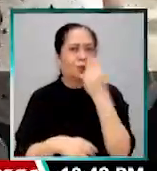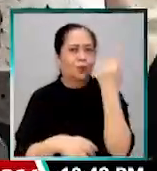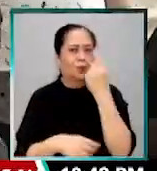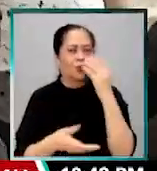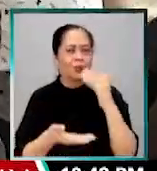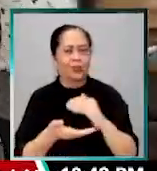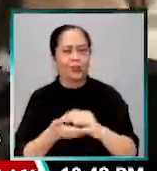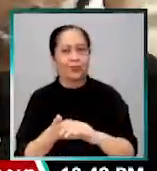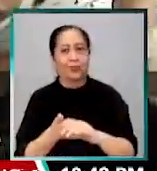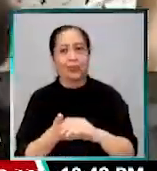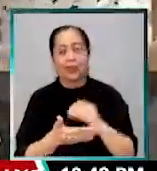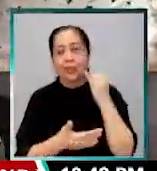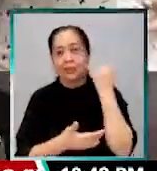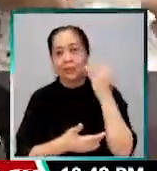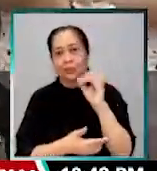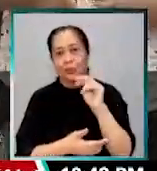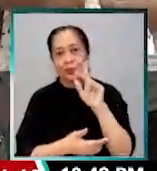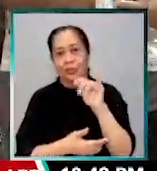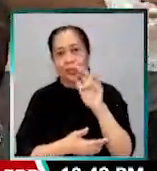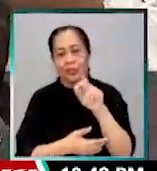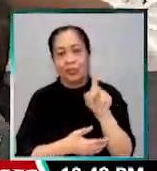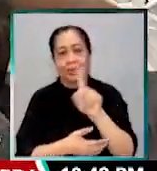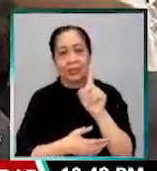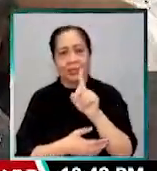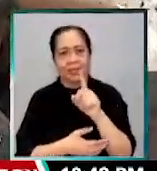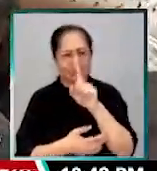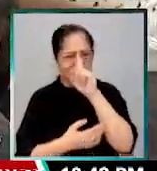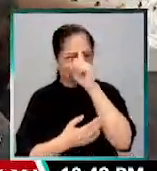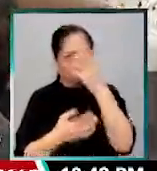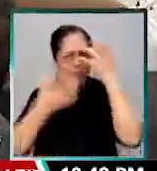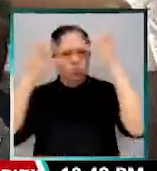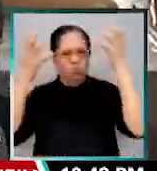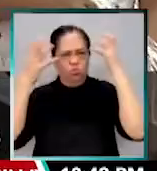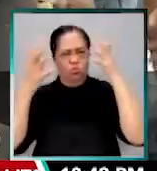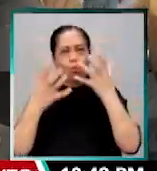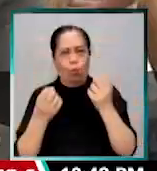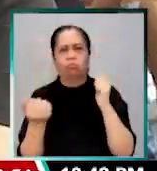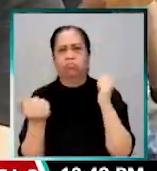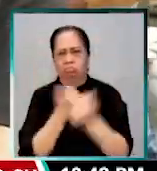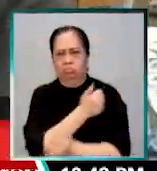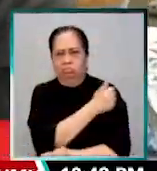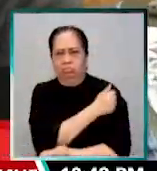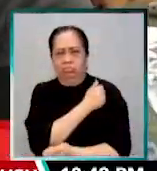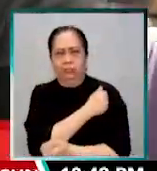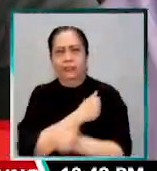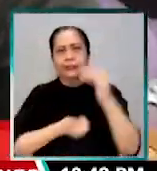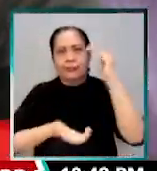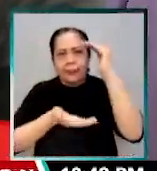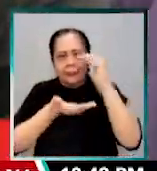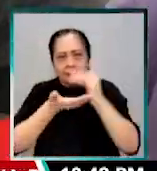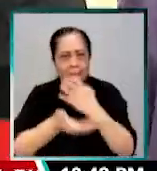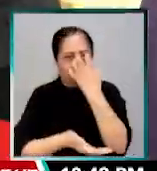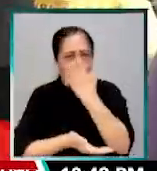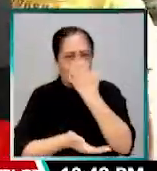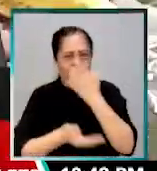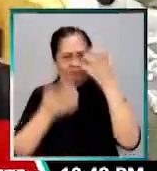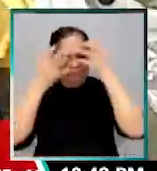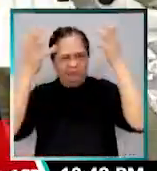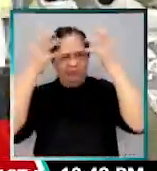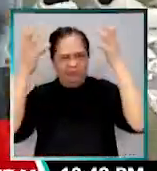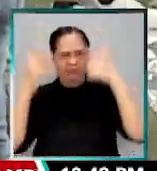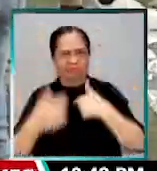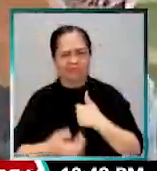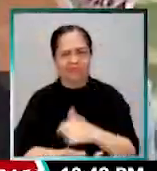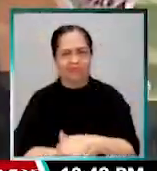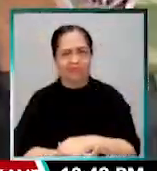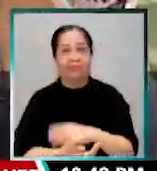Jonaline Gutierrez naman, ang pagiging mainiti ng ulo raw ang gustong baguhin. Babawasan ko po yung init ng ulo ko sa